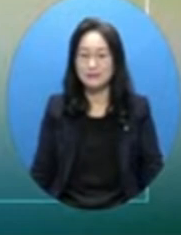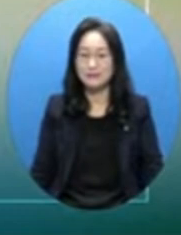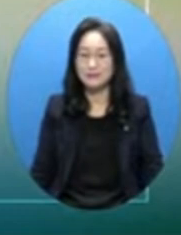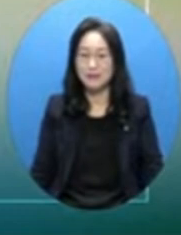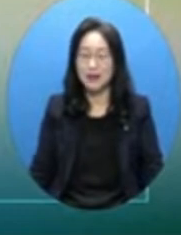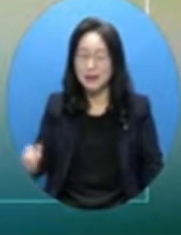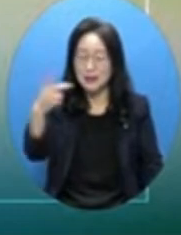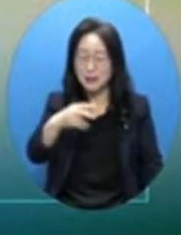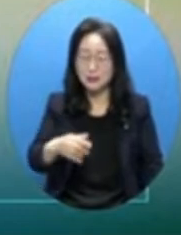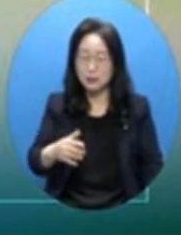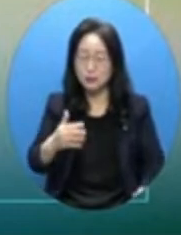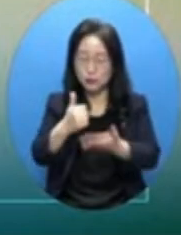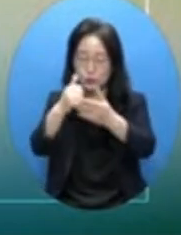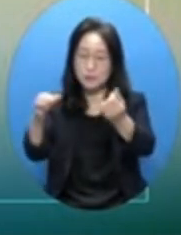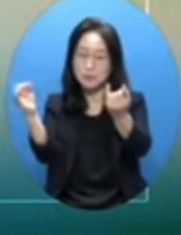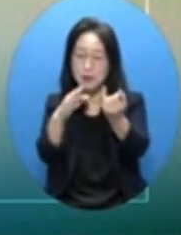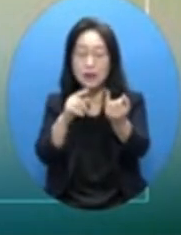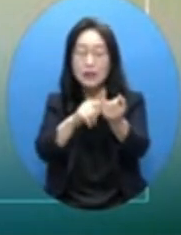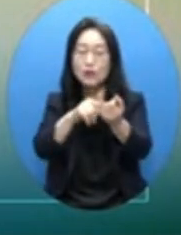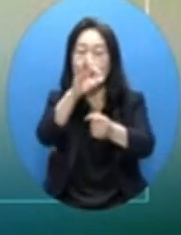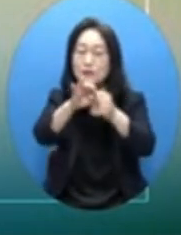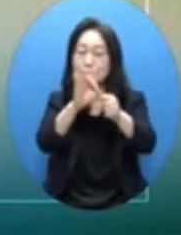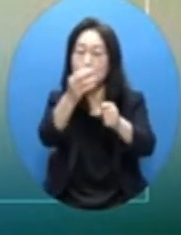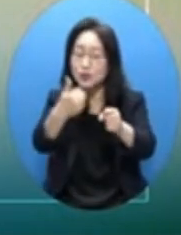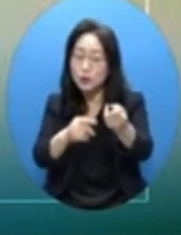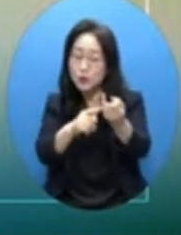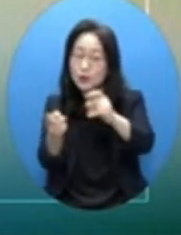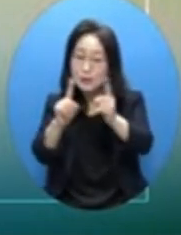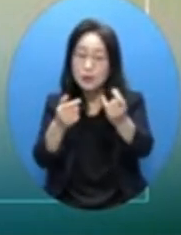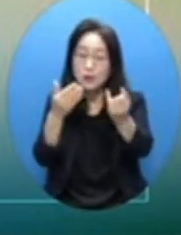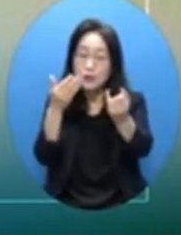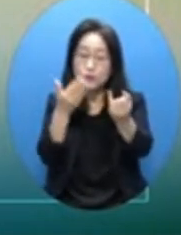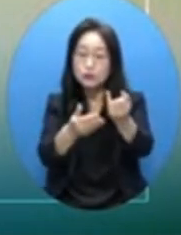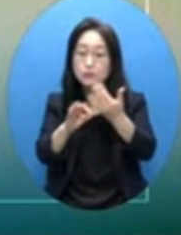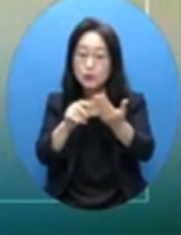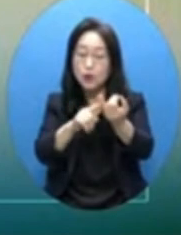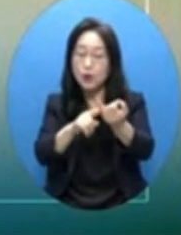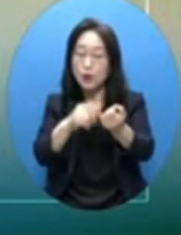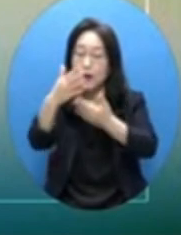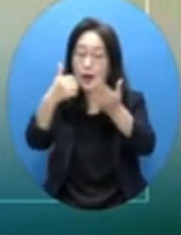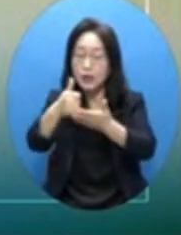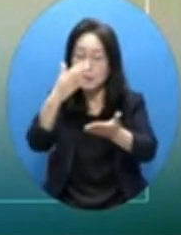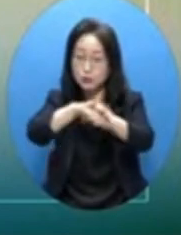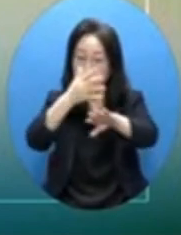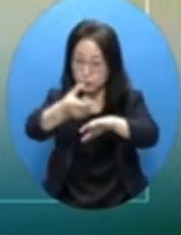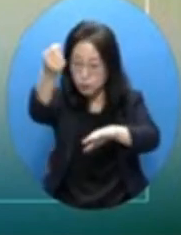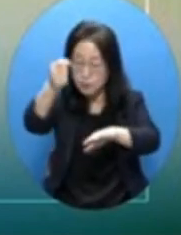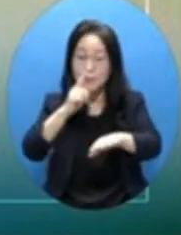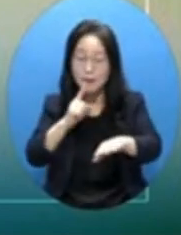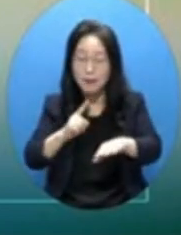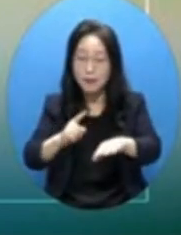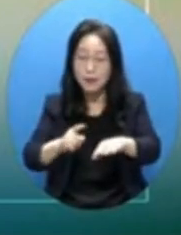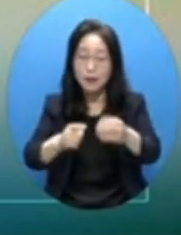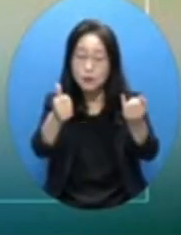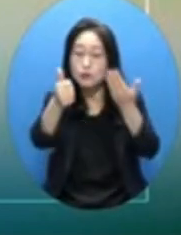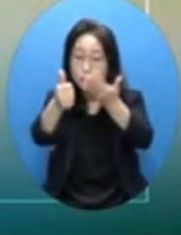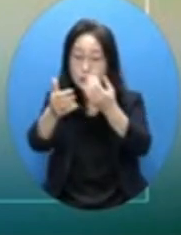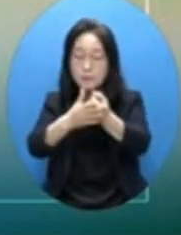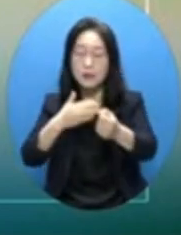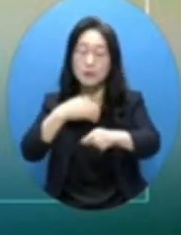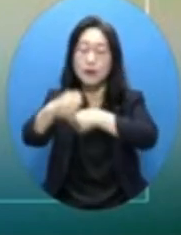그때 다시 주님의 음성이 돌려옵니다. 10년 전에 너를 살려주면 너를 드리겠다고 고백하지 않았느냐? 드려진 삶은 주인이 마음대로 쓰는 것이 맞지